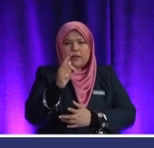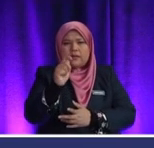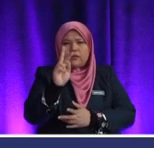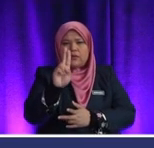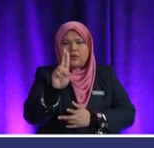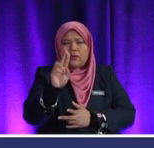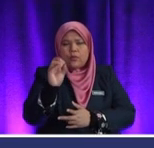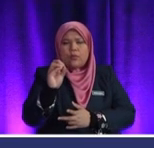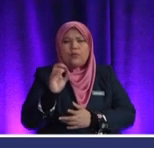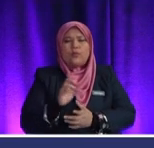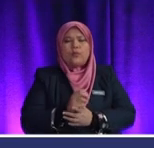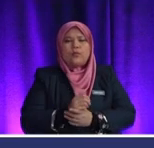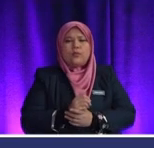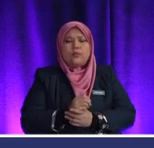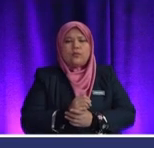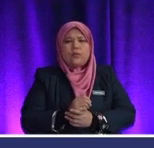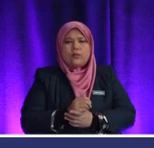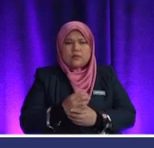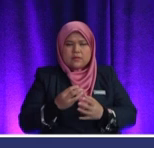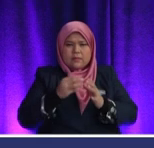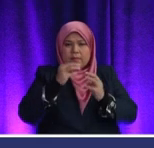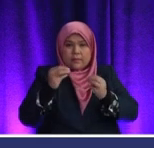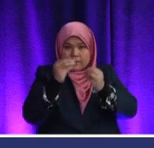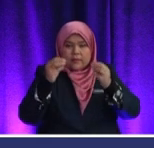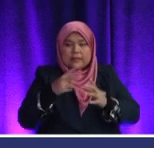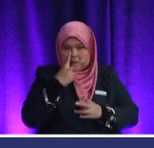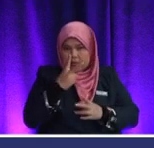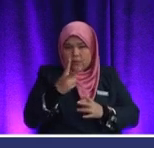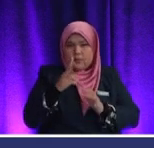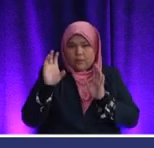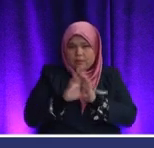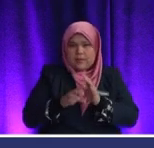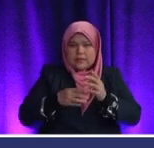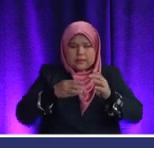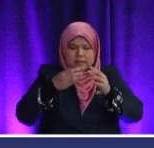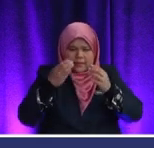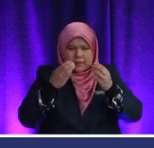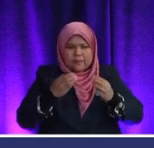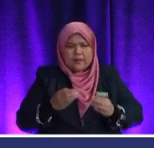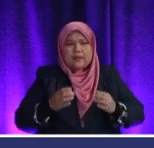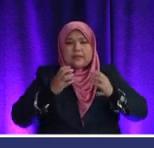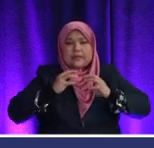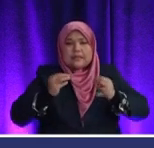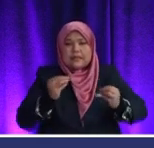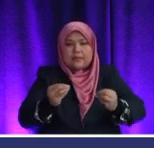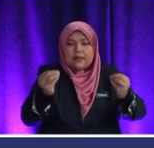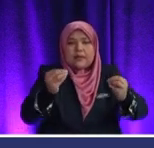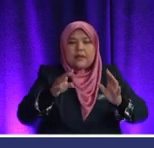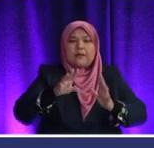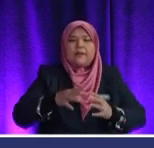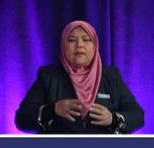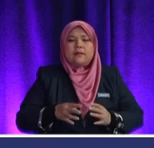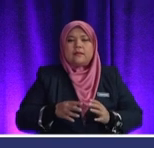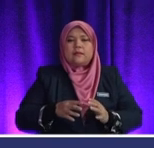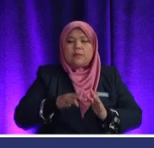ini adalah kedudukan semakin bahwa ayam tersebut semakin mudah dirinya dirinya